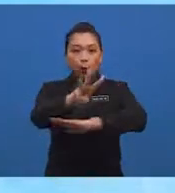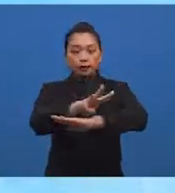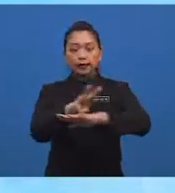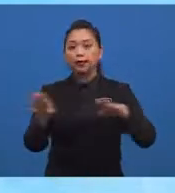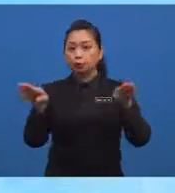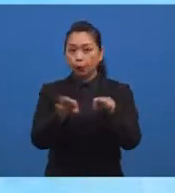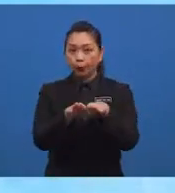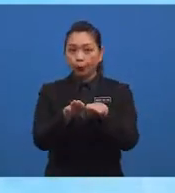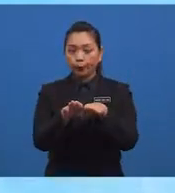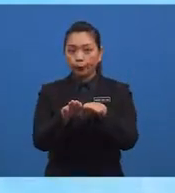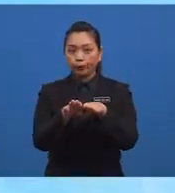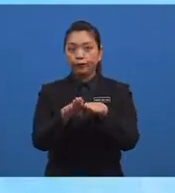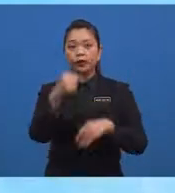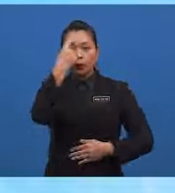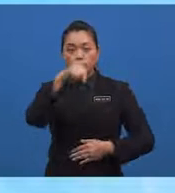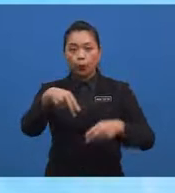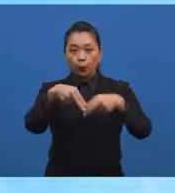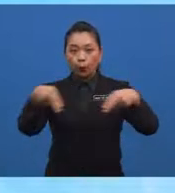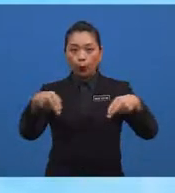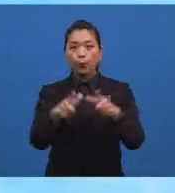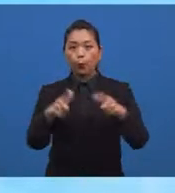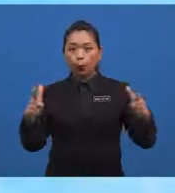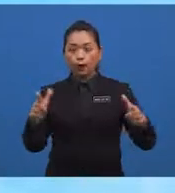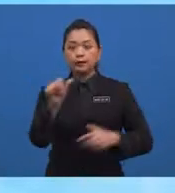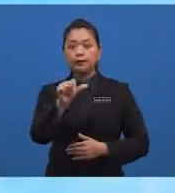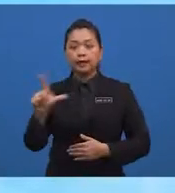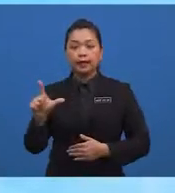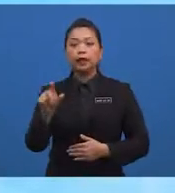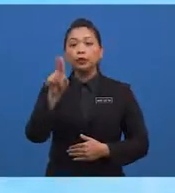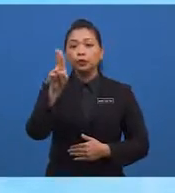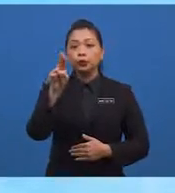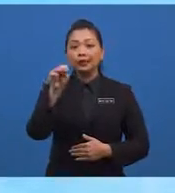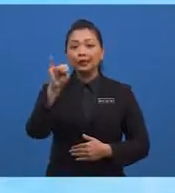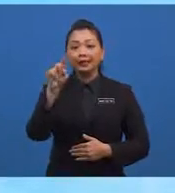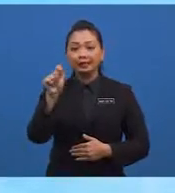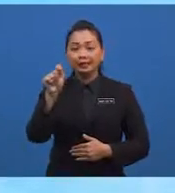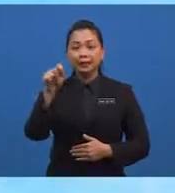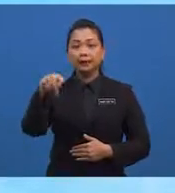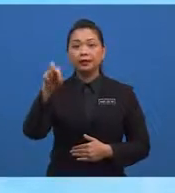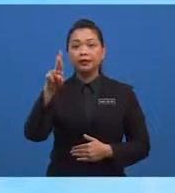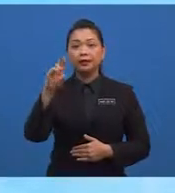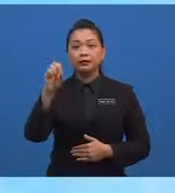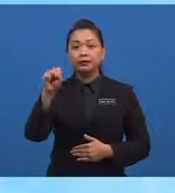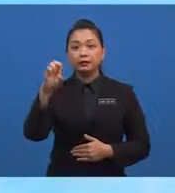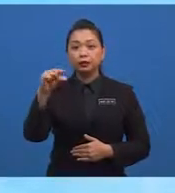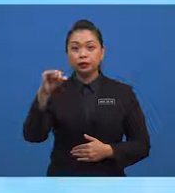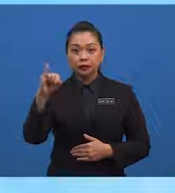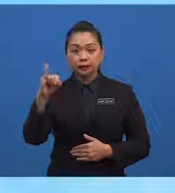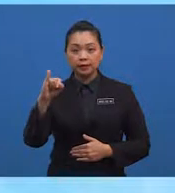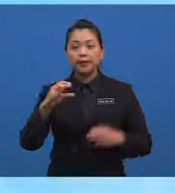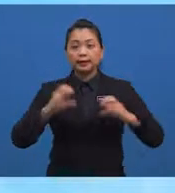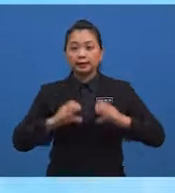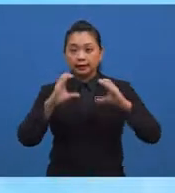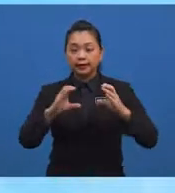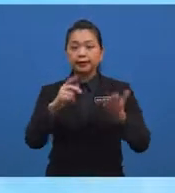tertutup. Untuk ukuran luas ialah unit persegi. Cara pengiraan